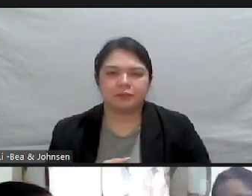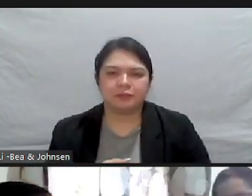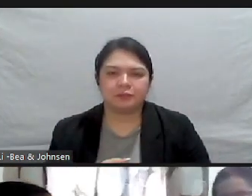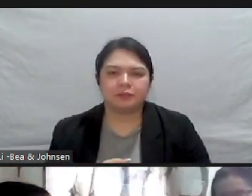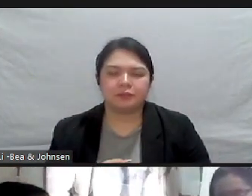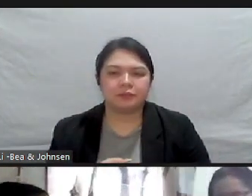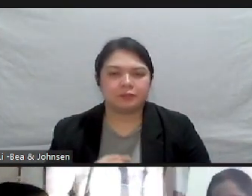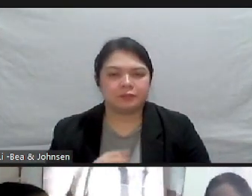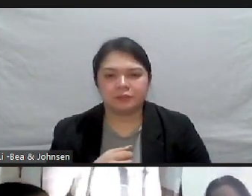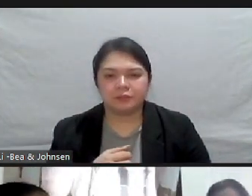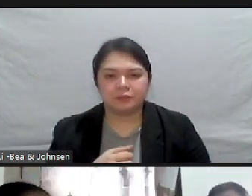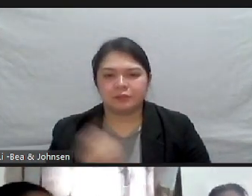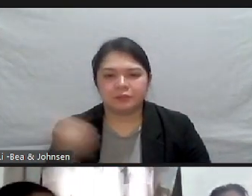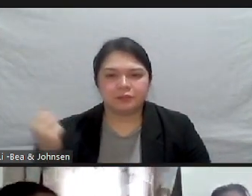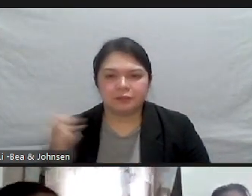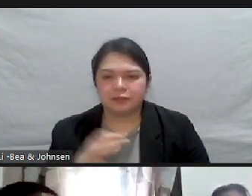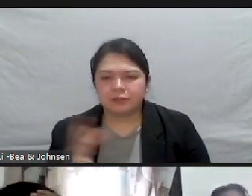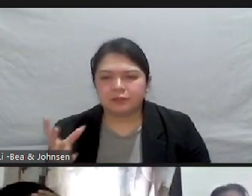bang